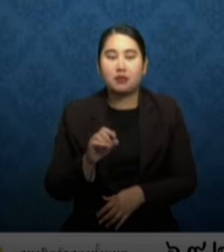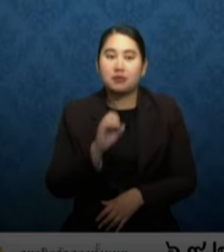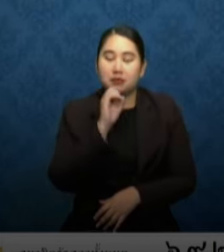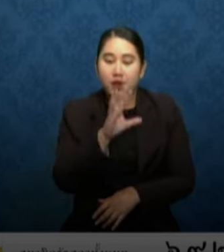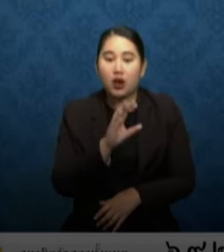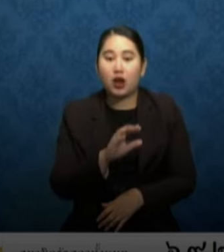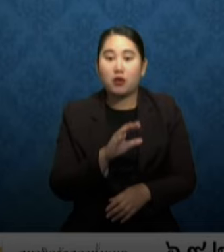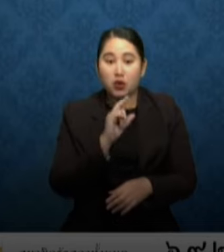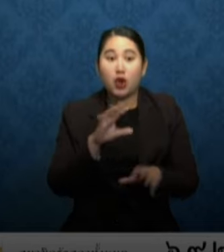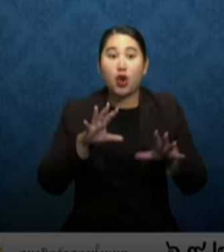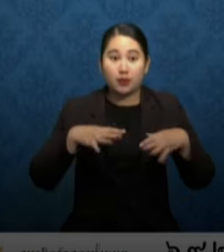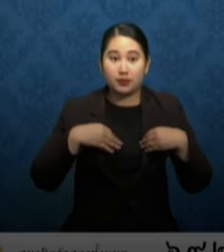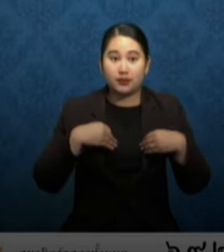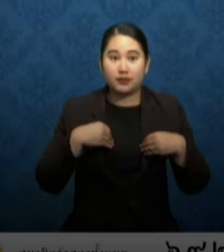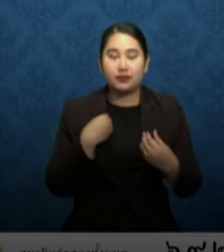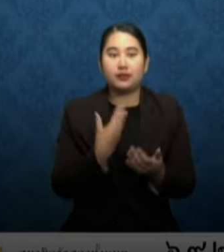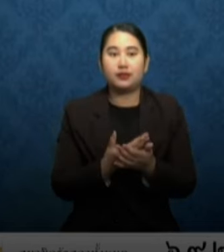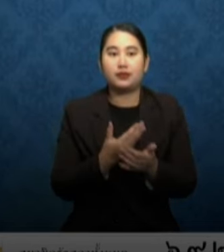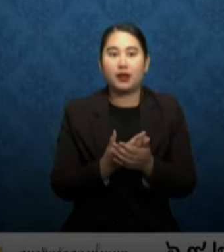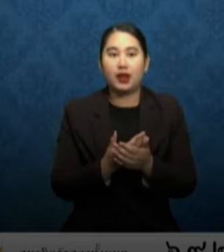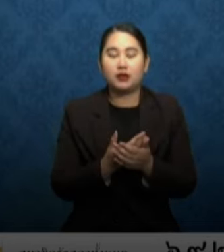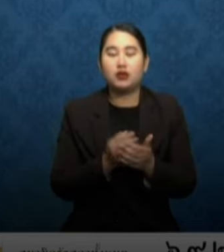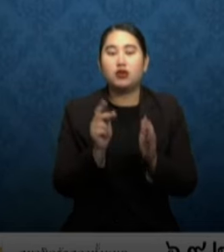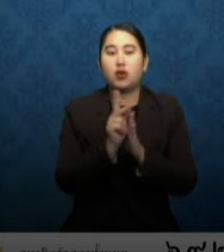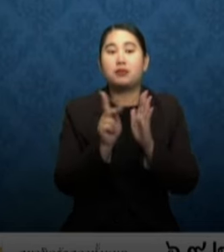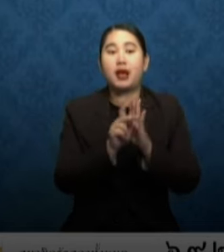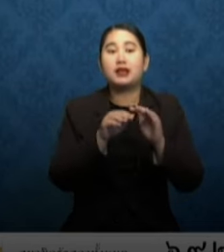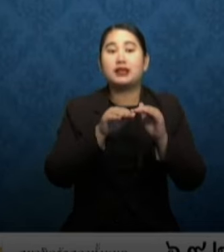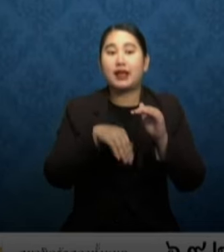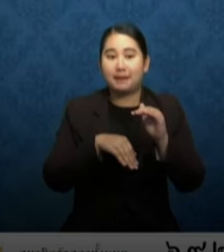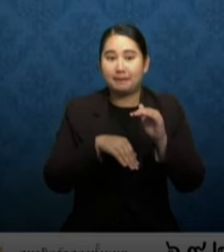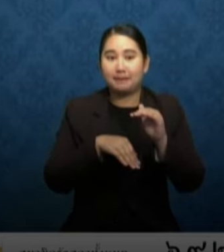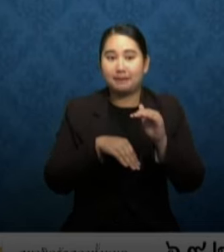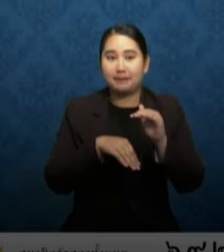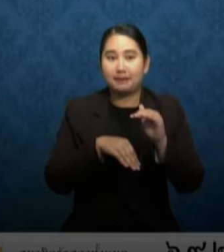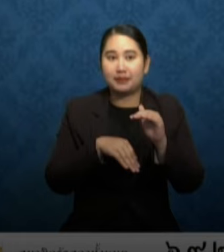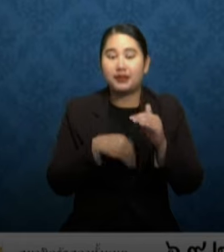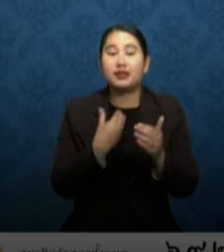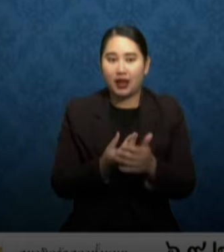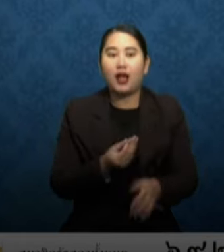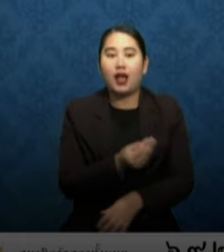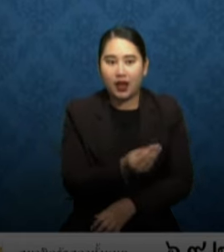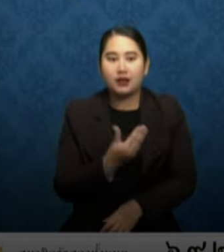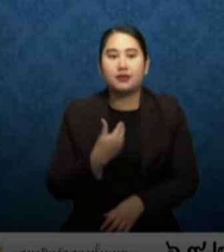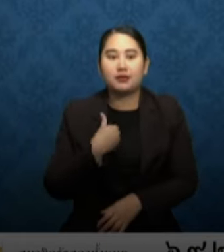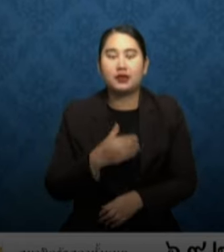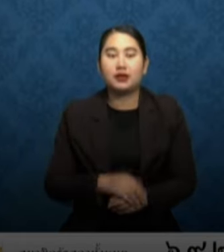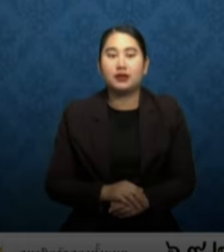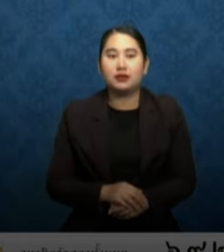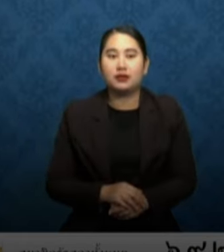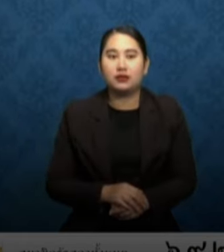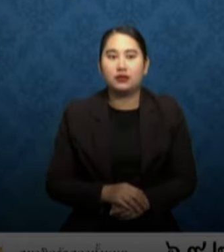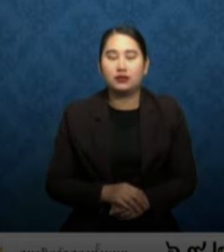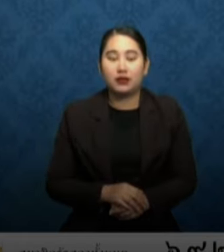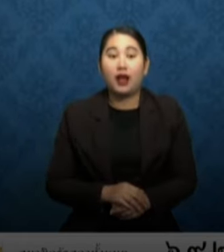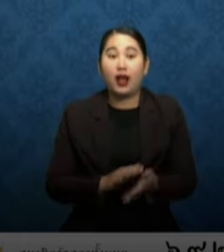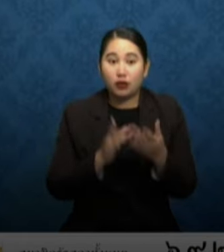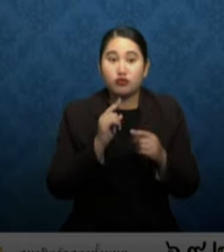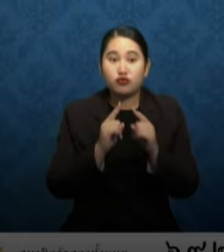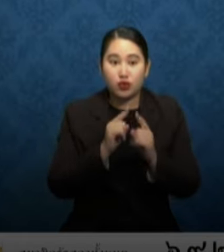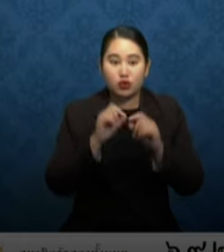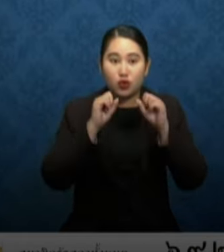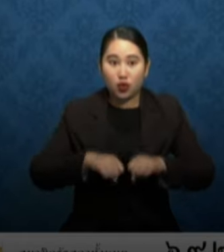ว่าถ้าลูกจ้างยินยอมรับเงินต่ำกว่ากฎหมายมีเงินจ่ายให้และต้องมีข้อ